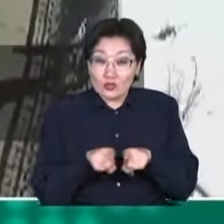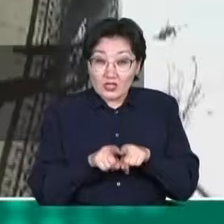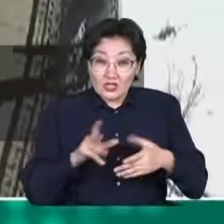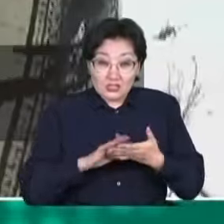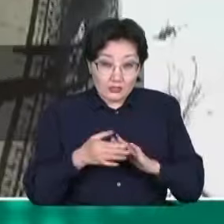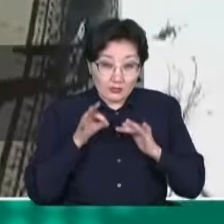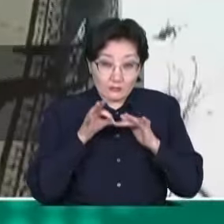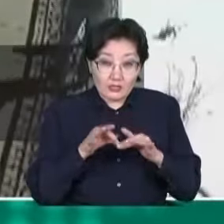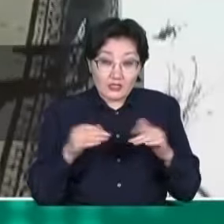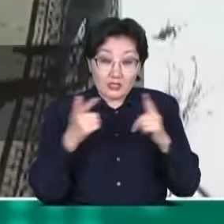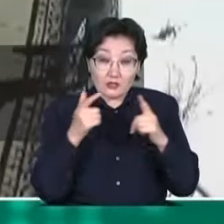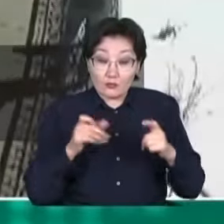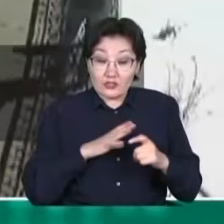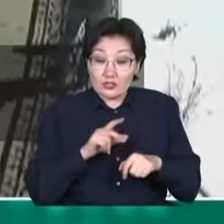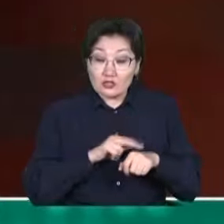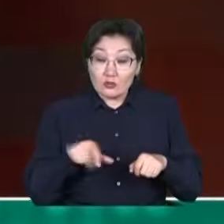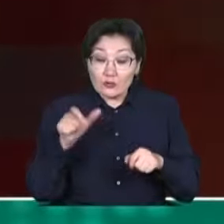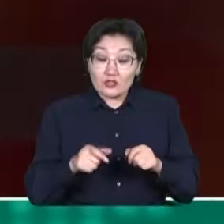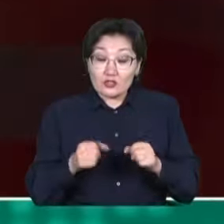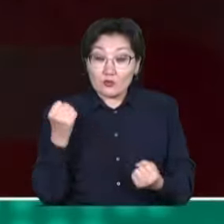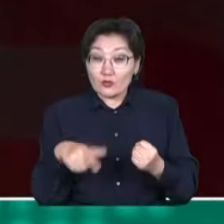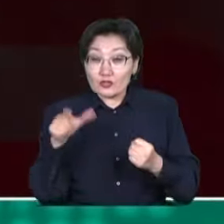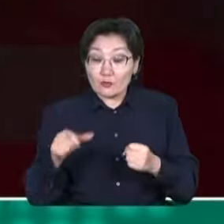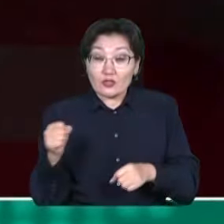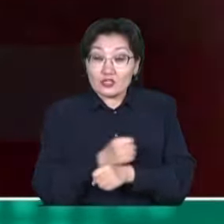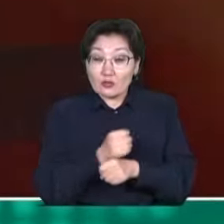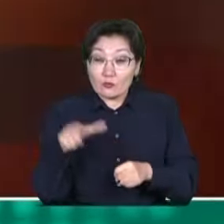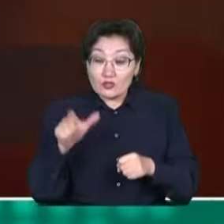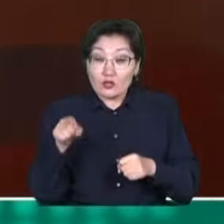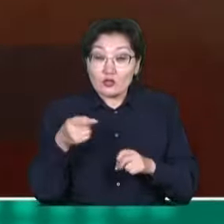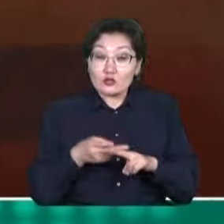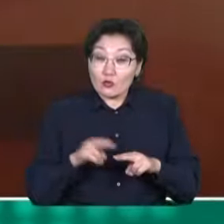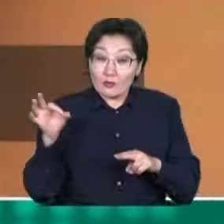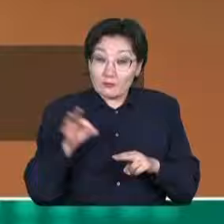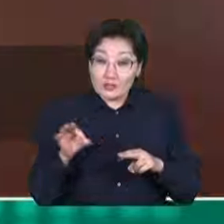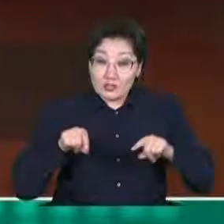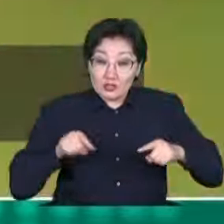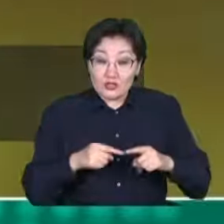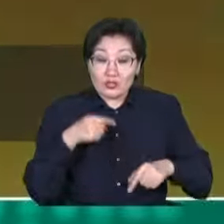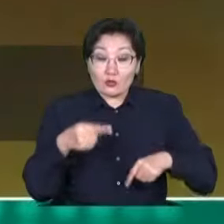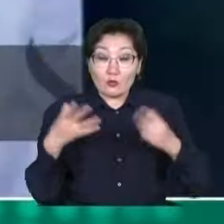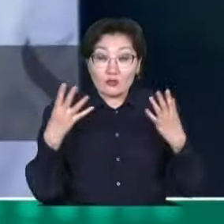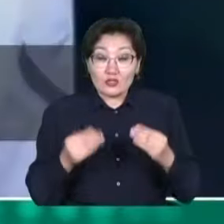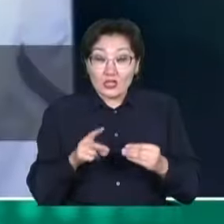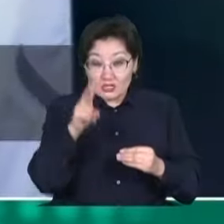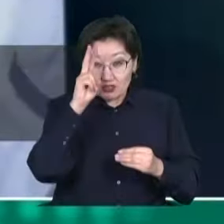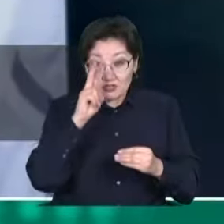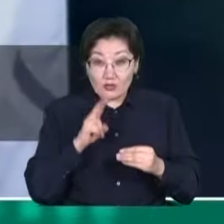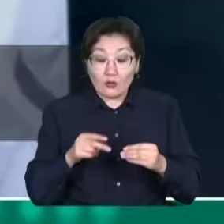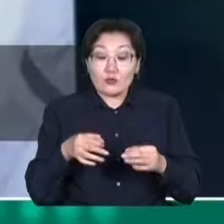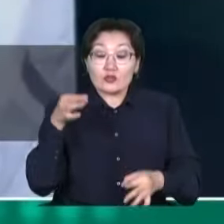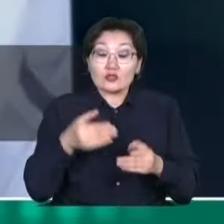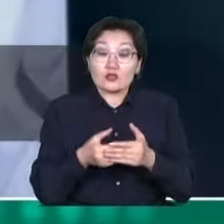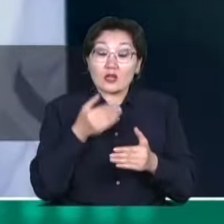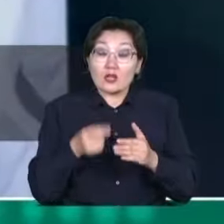жағдайға келгендігі айтылды. Полицейлер жүргізушіге қол көтерген адамды сол сәтте ұстап, ертесі оны 2 айға сотқа дейінгі қамауға